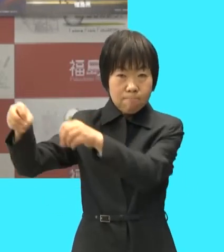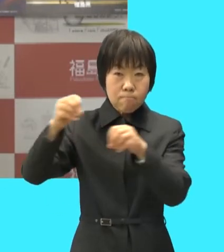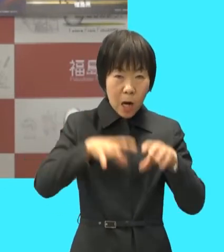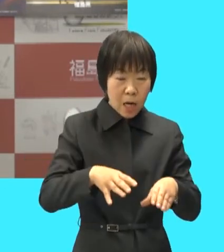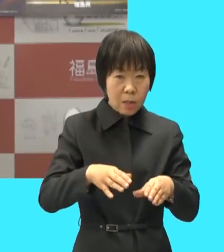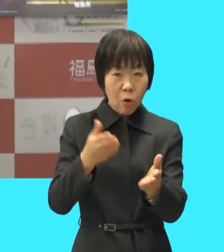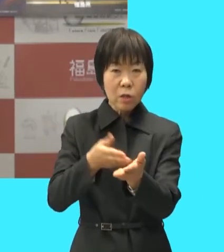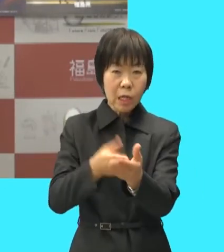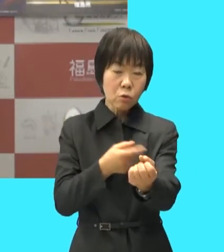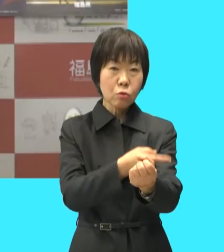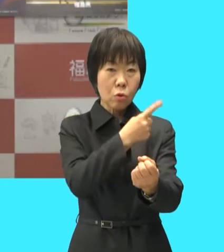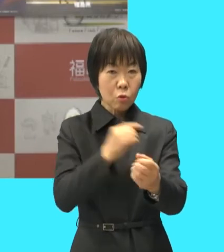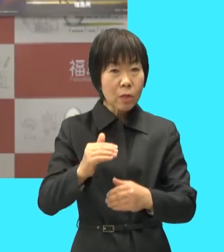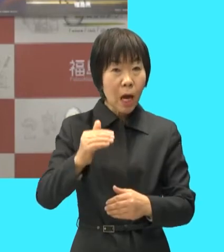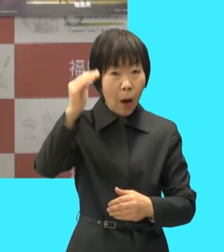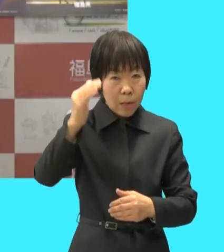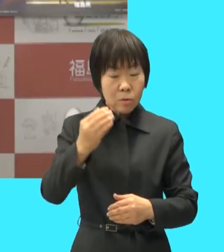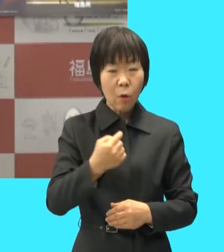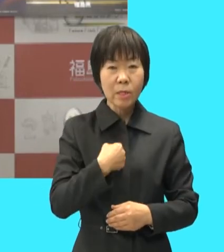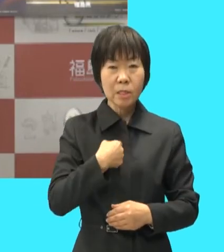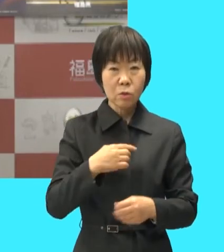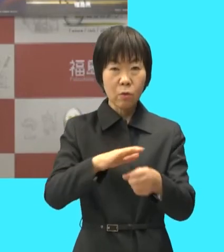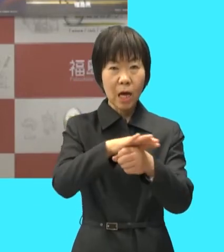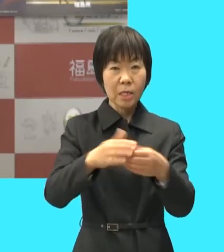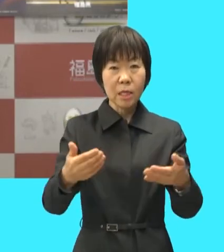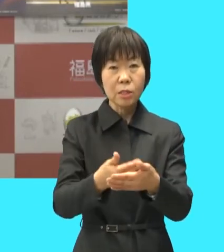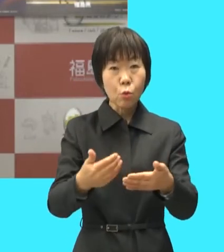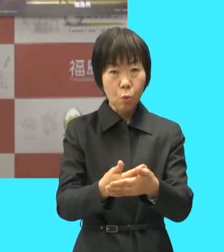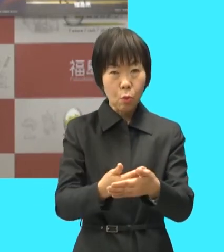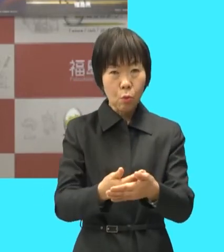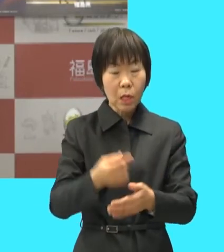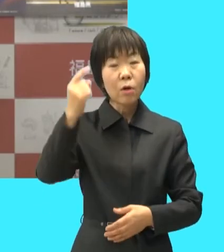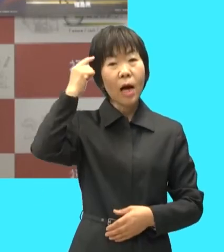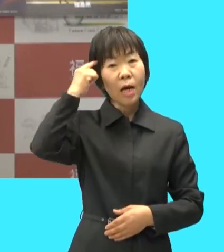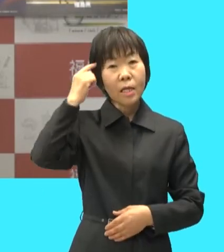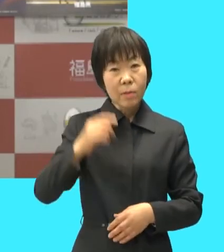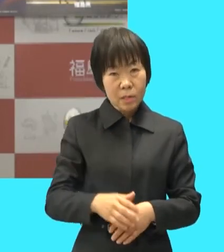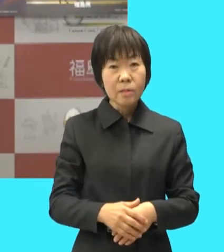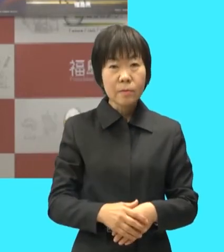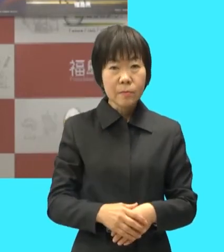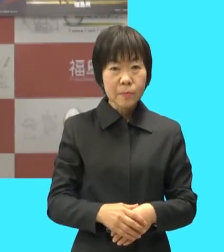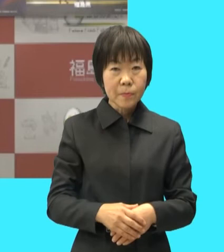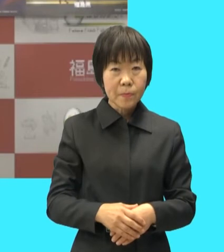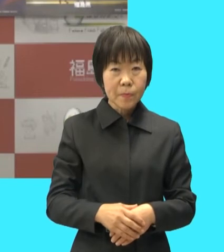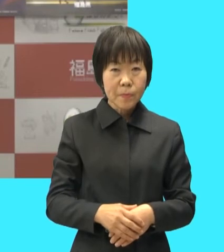というものを高めていくことも私自身の大事な仕事ではないかと考えております。